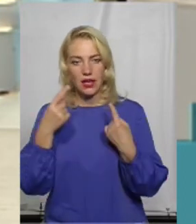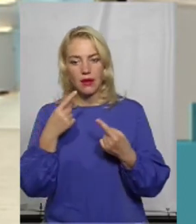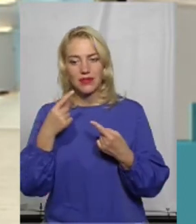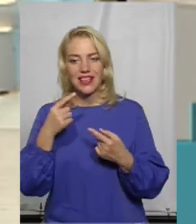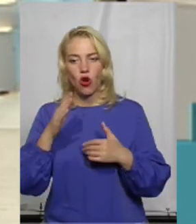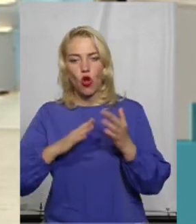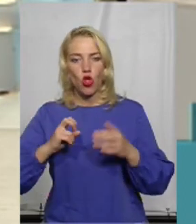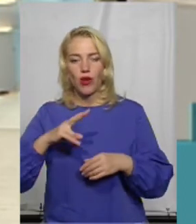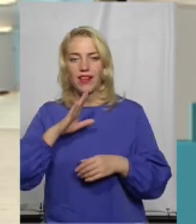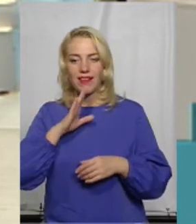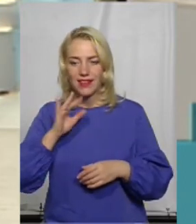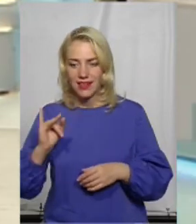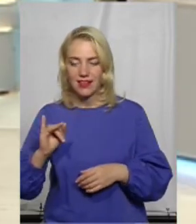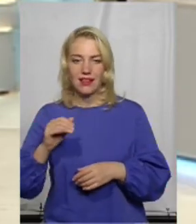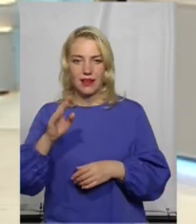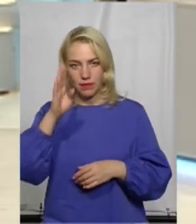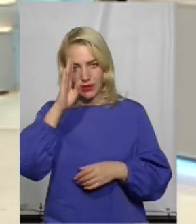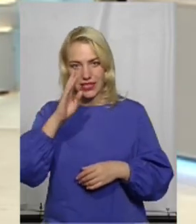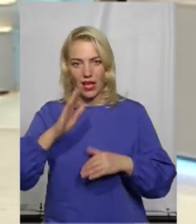психологині і психологи, і також